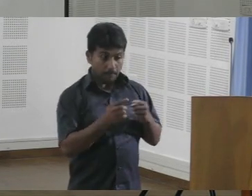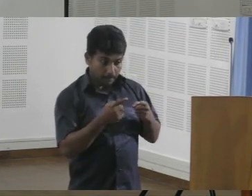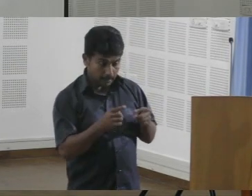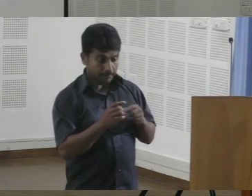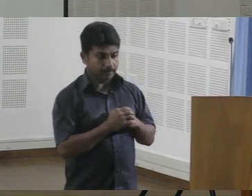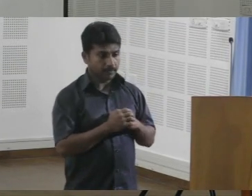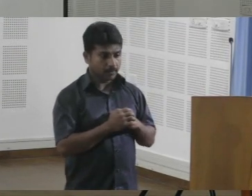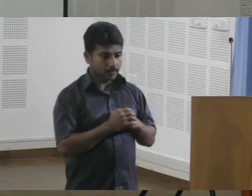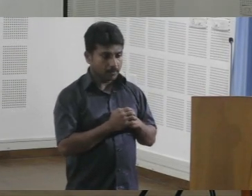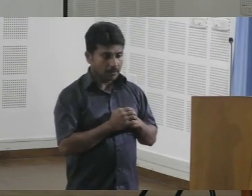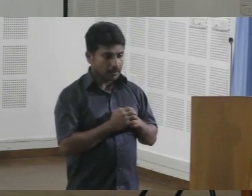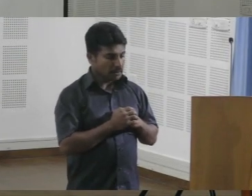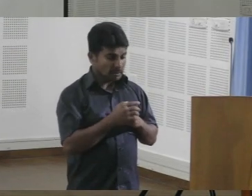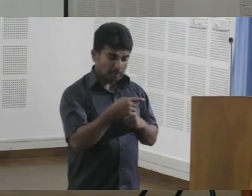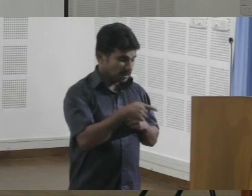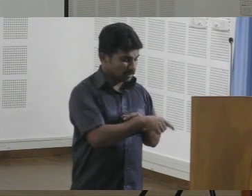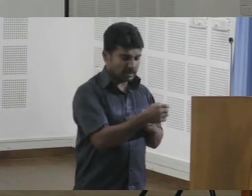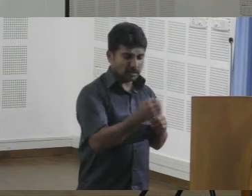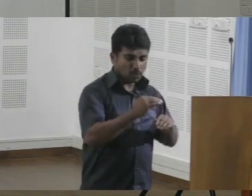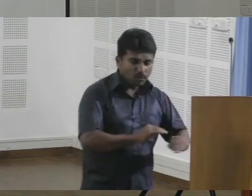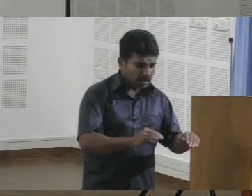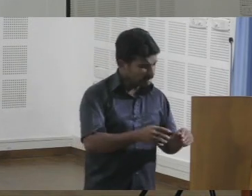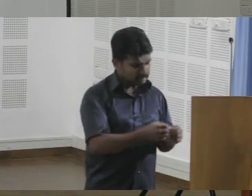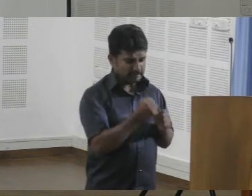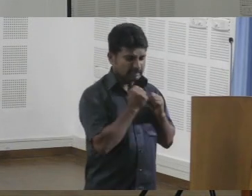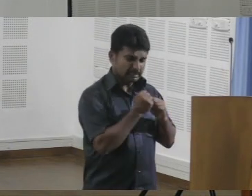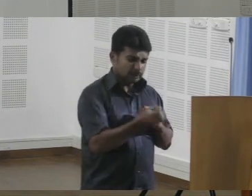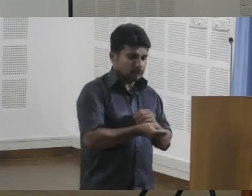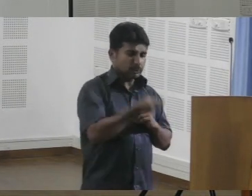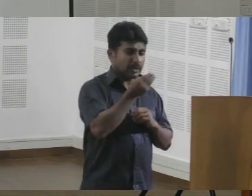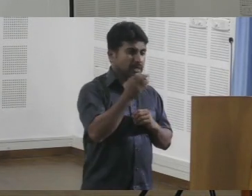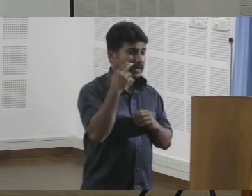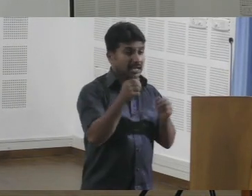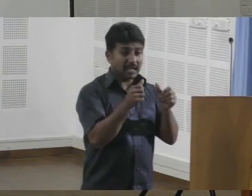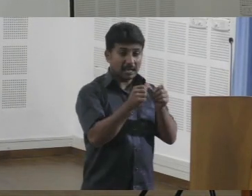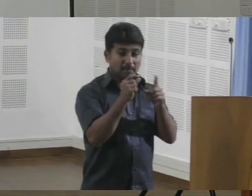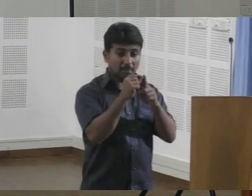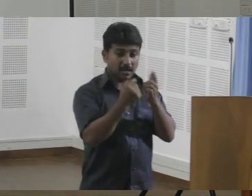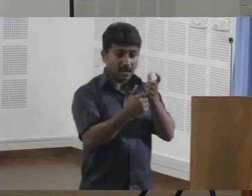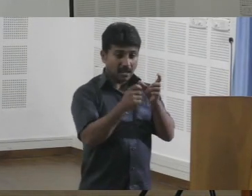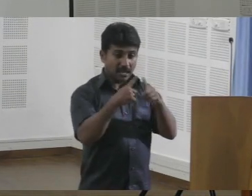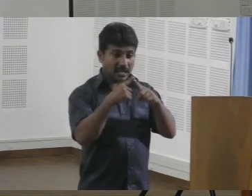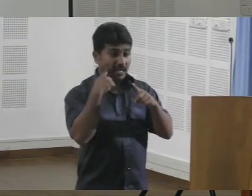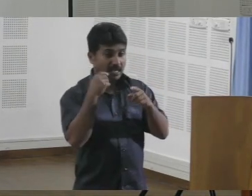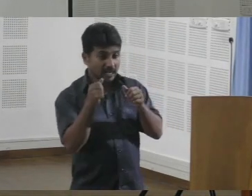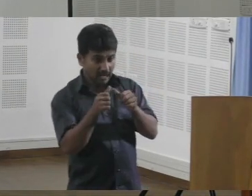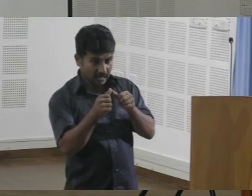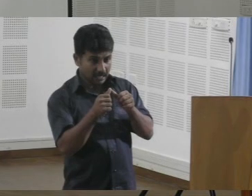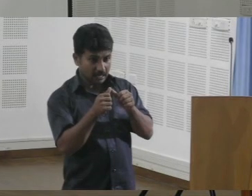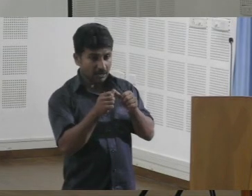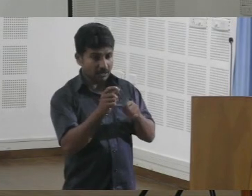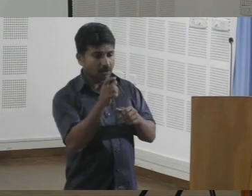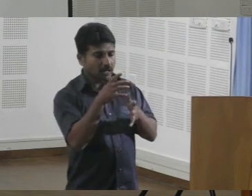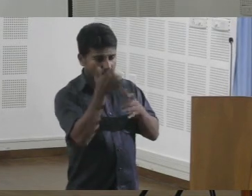പക്ഷേ അവന് അത് ഒത്തിരി സ്ട്രെസ് ഉണ്ടാക്കി. അവന് അപ്രാക്സിയ ഉണ്ടായിരുന്നു. അപ്പൊ ഈ ജോയിനിങ് സംബന്ധിച്ച്